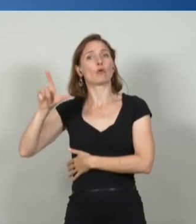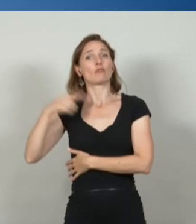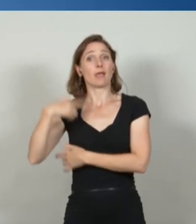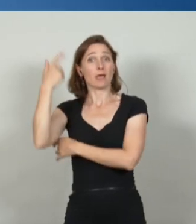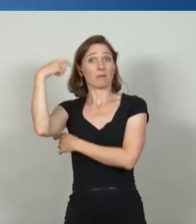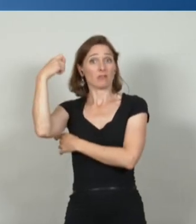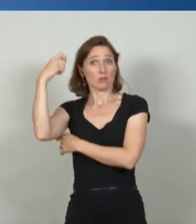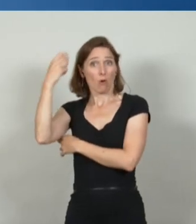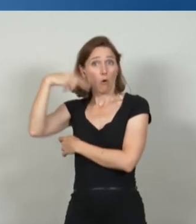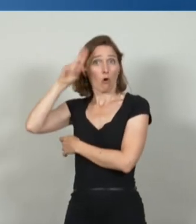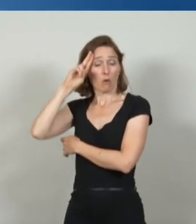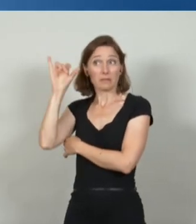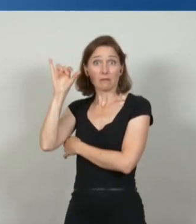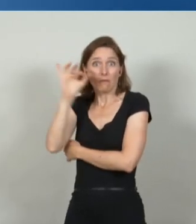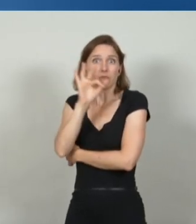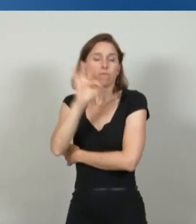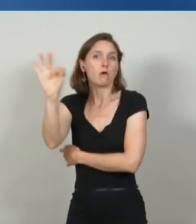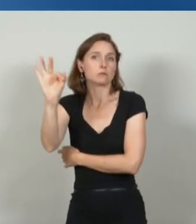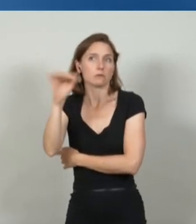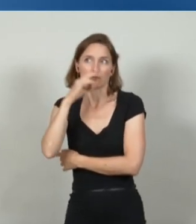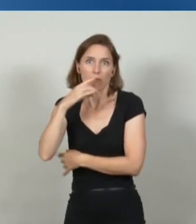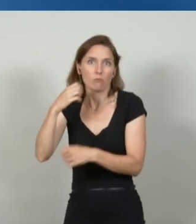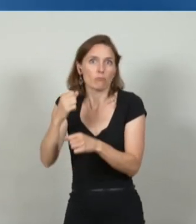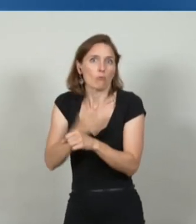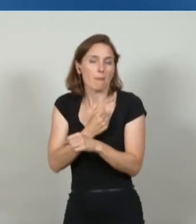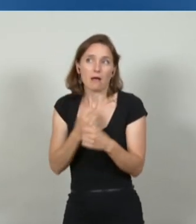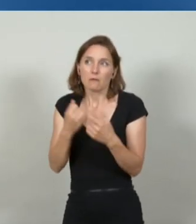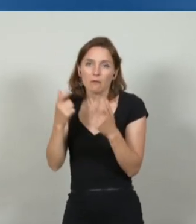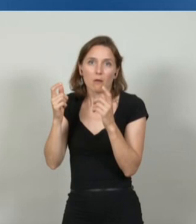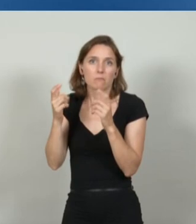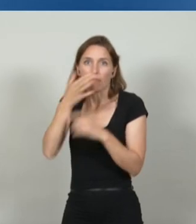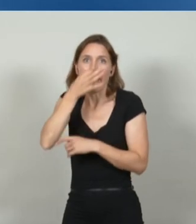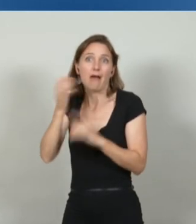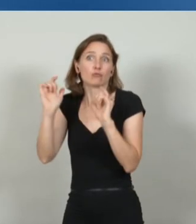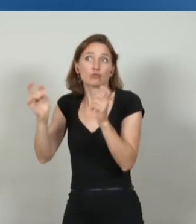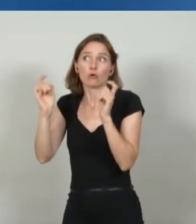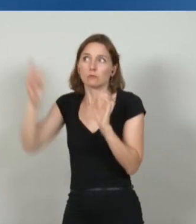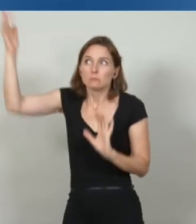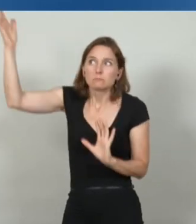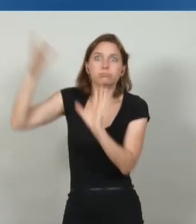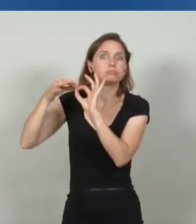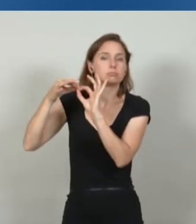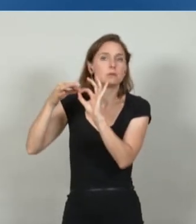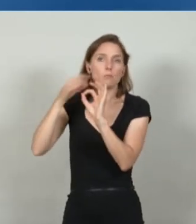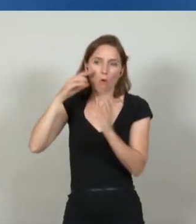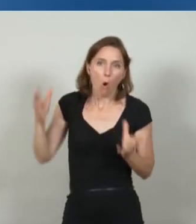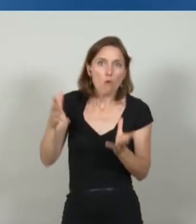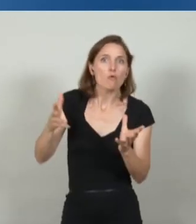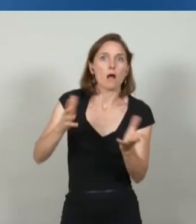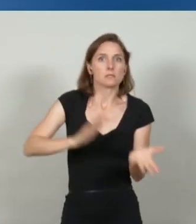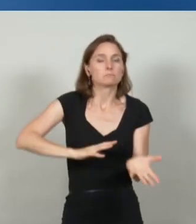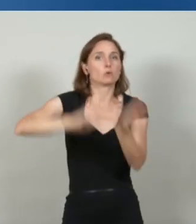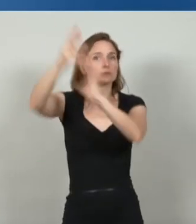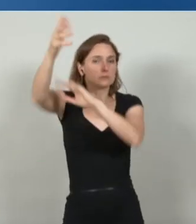me semble-t-il de valoriser une ville française porteuse de cette dynamique comme de très nombreuses villes européennes la vérité